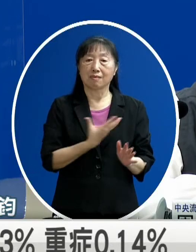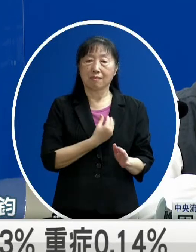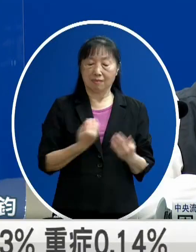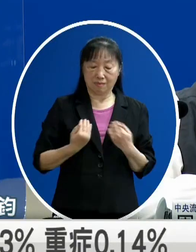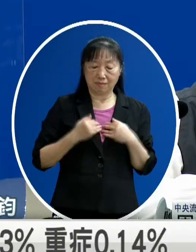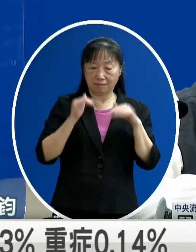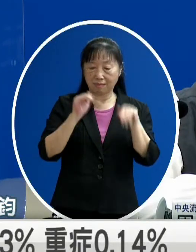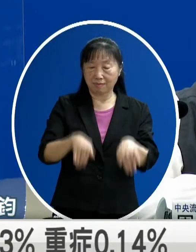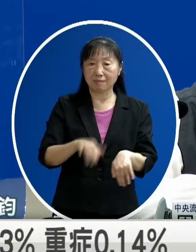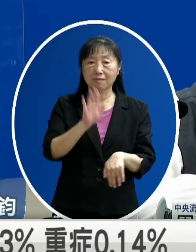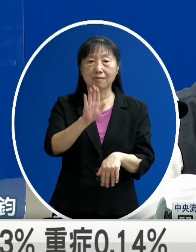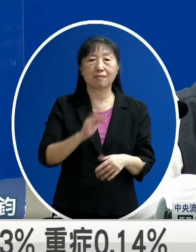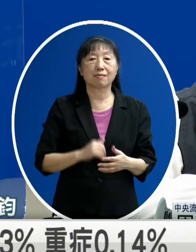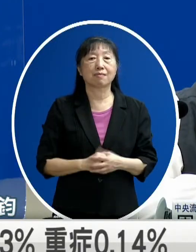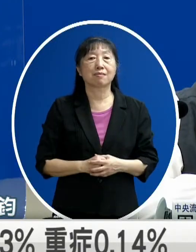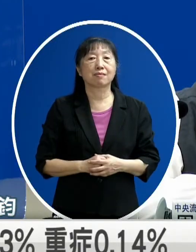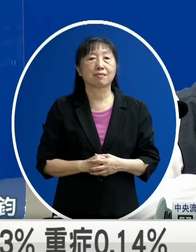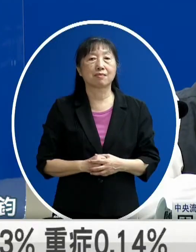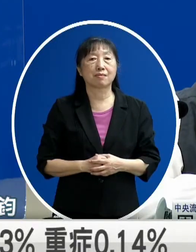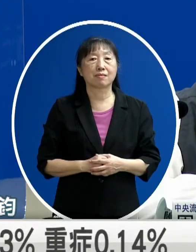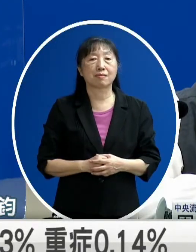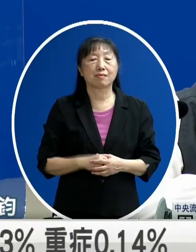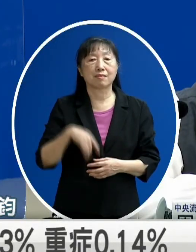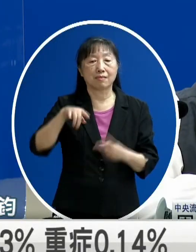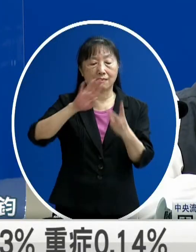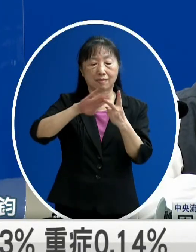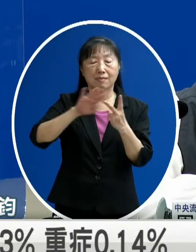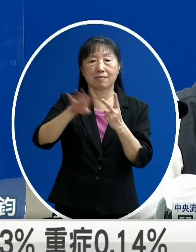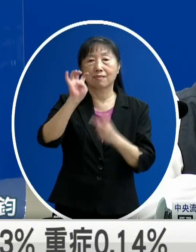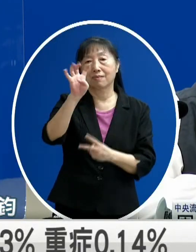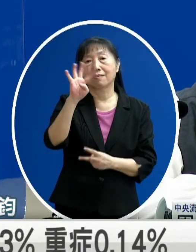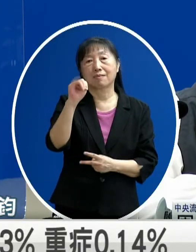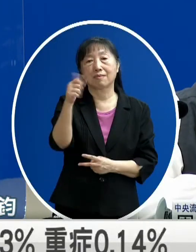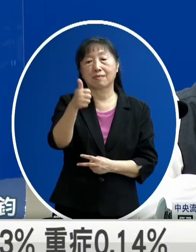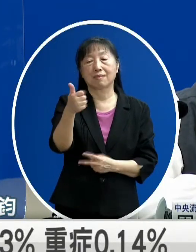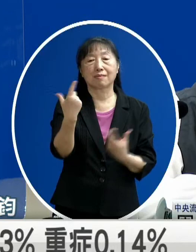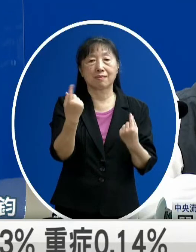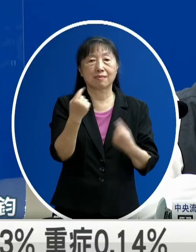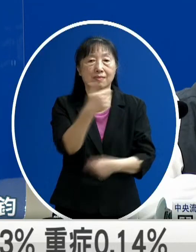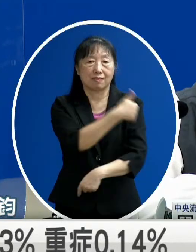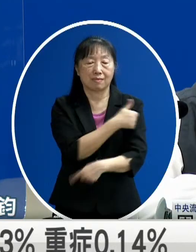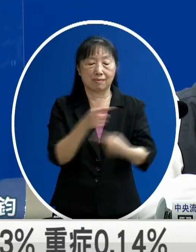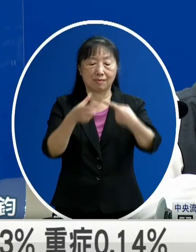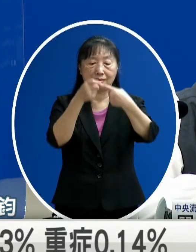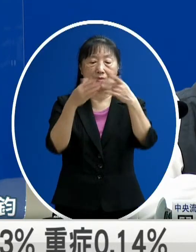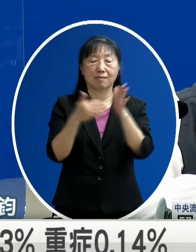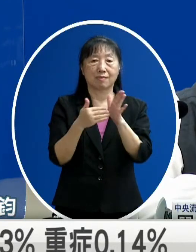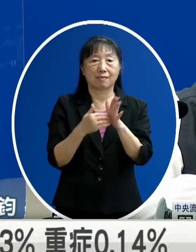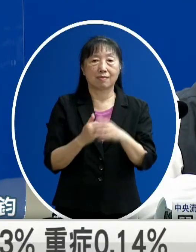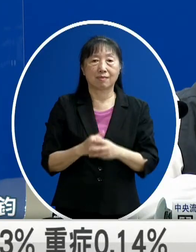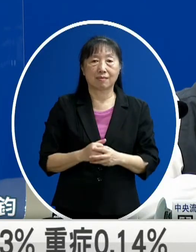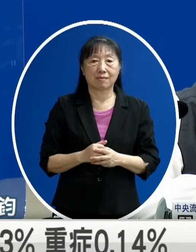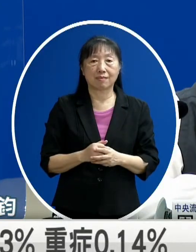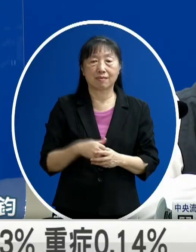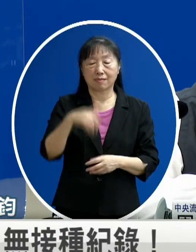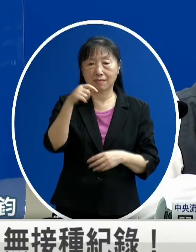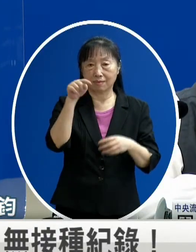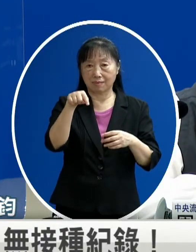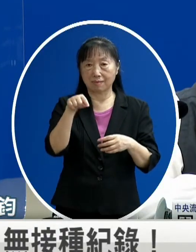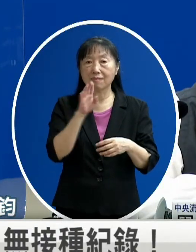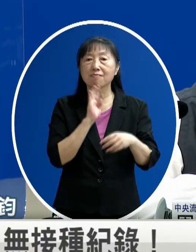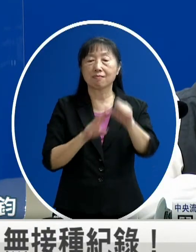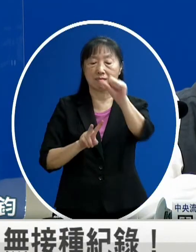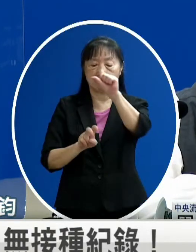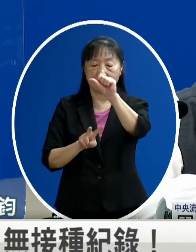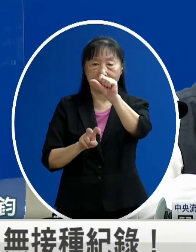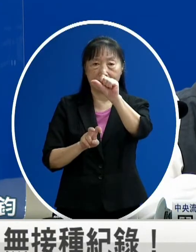情形，那另外一位的话也是40多岁男性，有接种过一剂的疫苗，这一位则是在